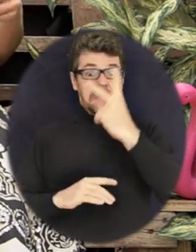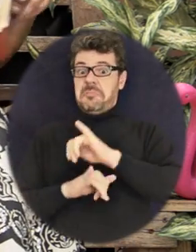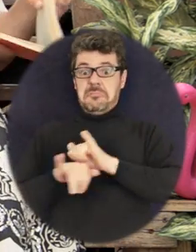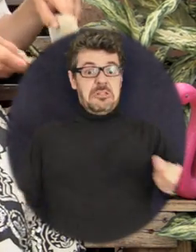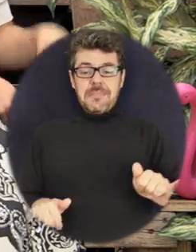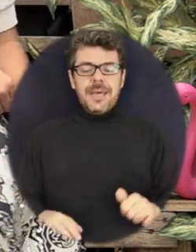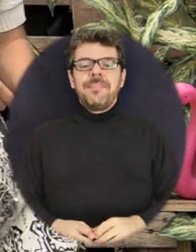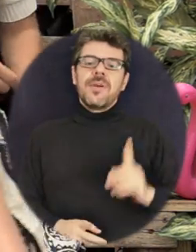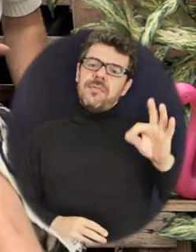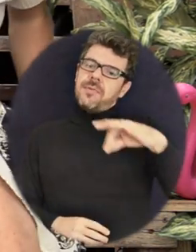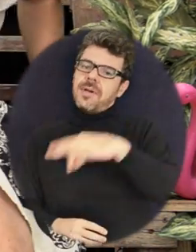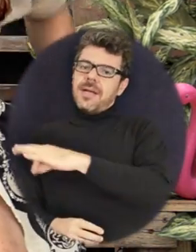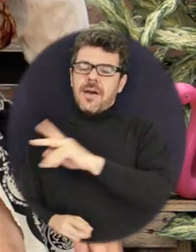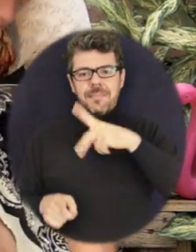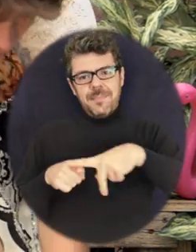a